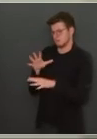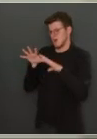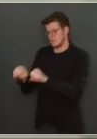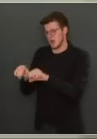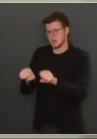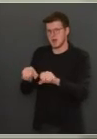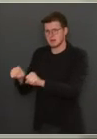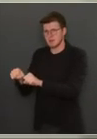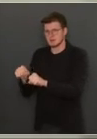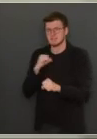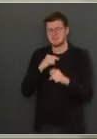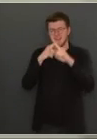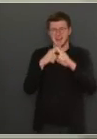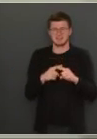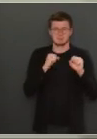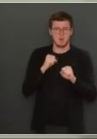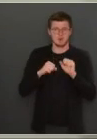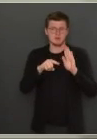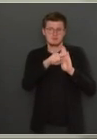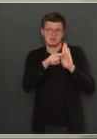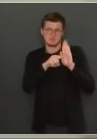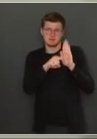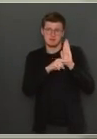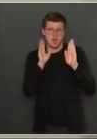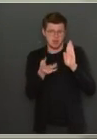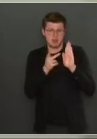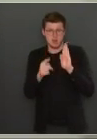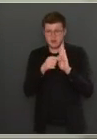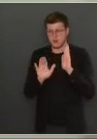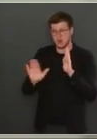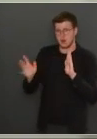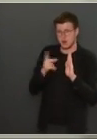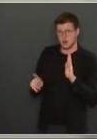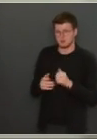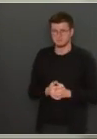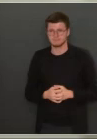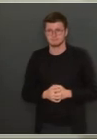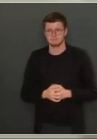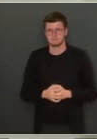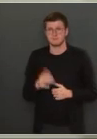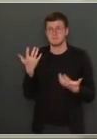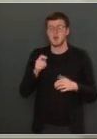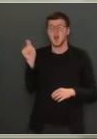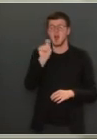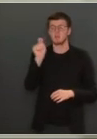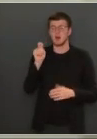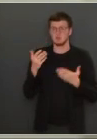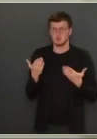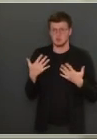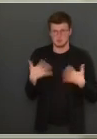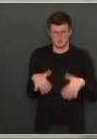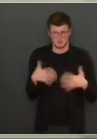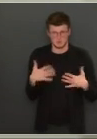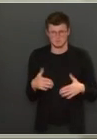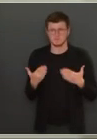mogelijke maatregelen is al beschikbaar. De urgentie van de zaak in Antwerpen vraagt in ieder geval